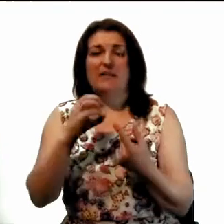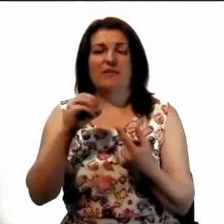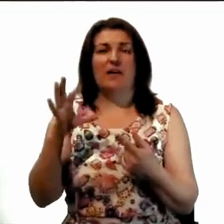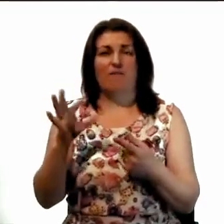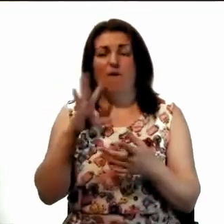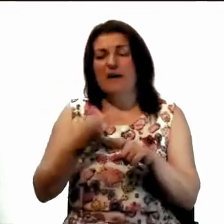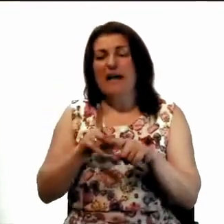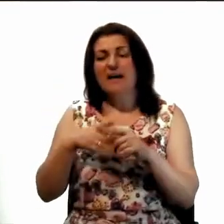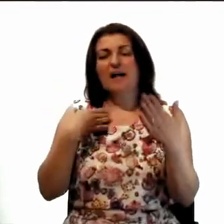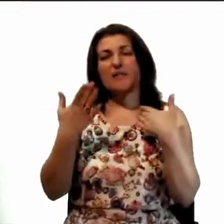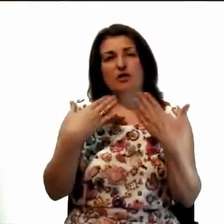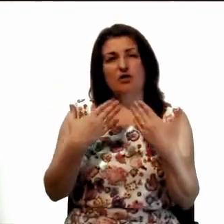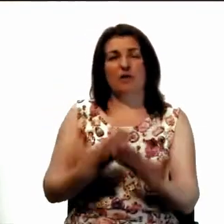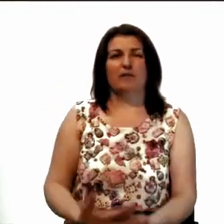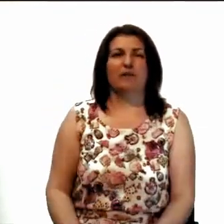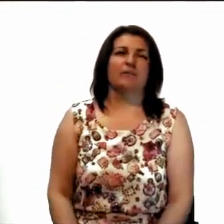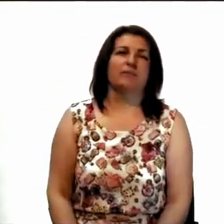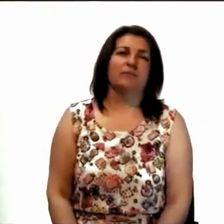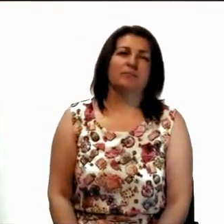в этих отношениях.